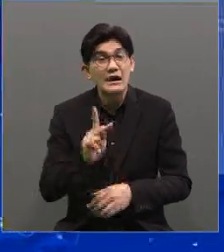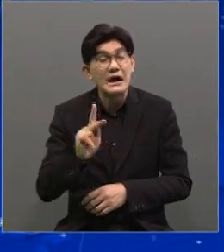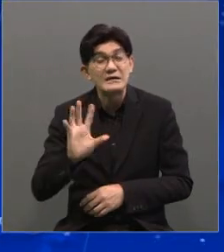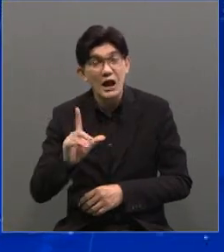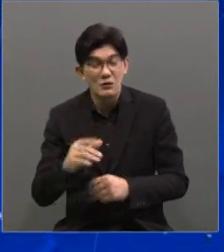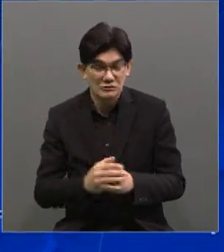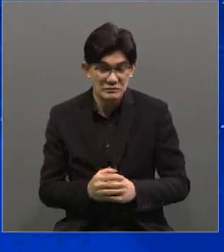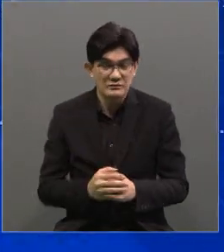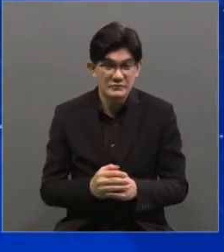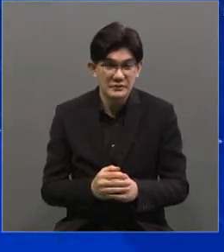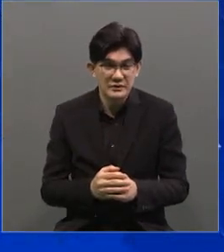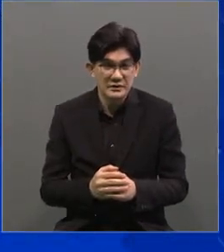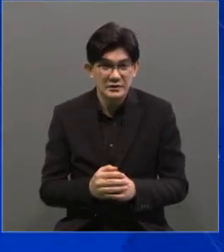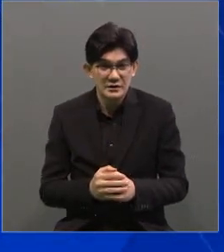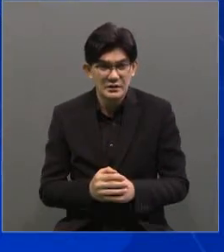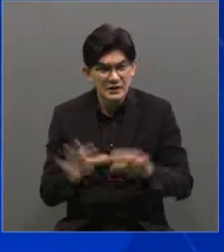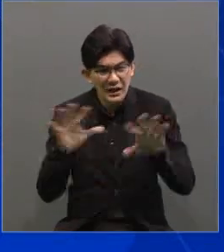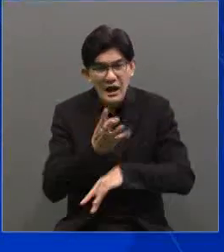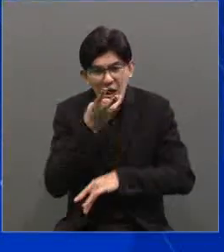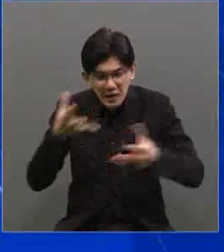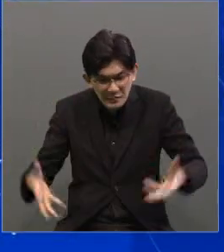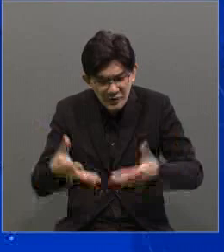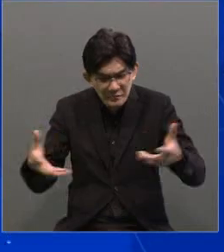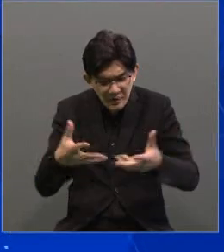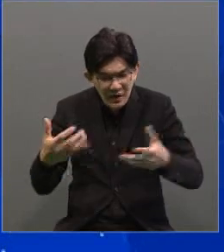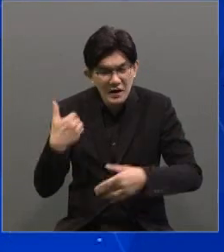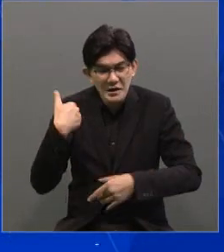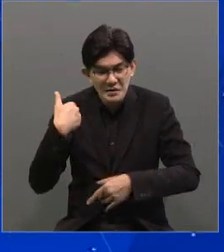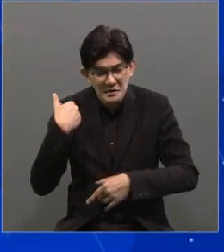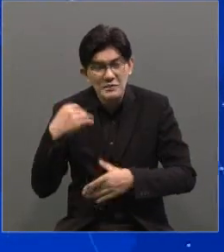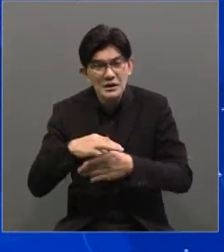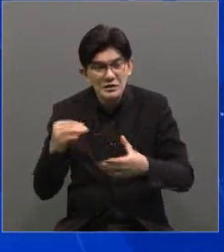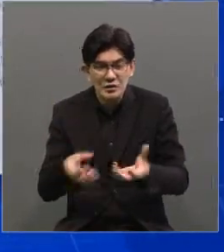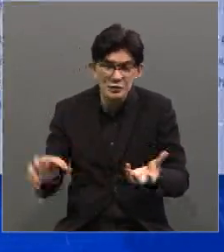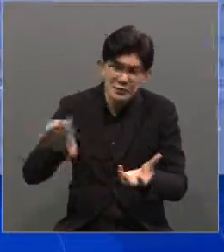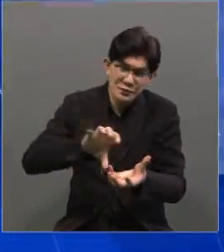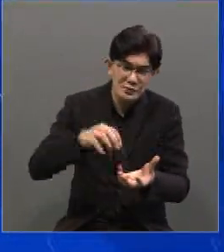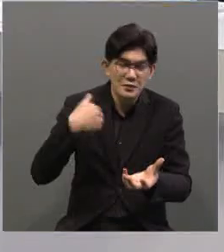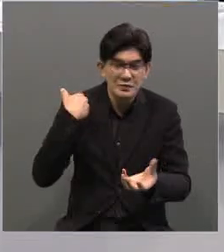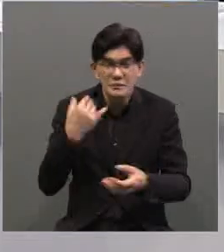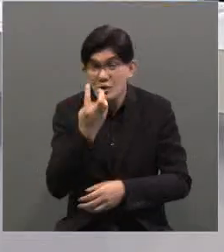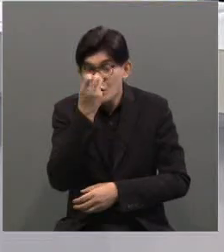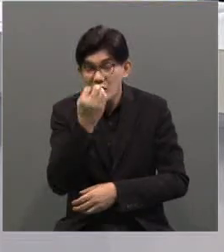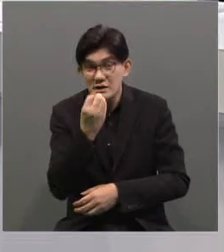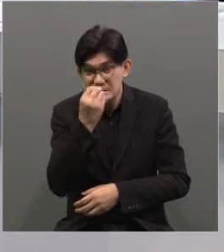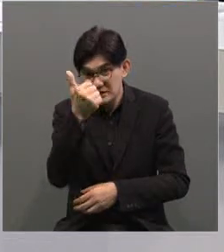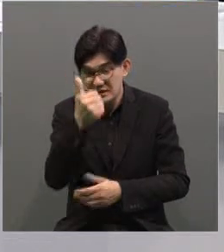ฮอนะคะก็จะเป็นเหมือนข้าวผัดแล้วก็ราดเนื้อนะคะอะไรแบบนี ้มีโอกาสลองชิมกันแ